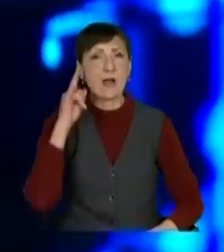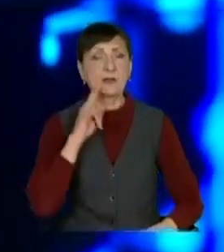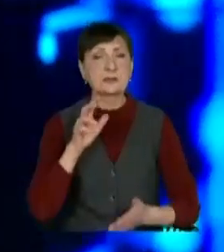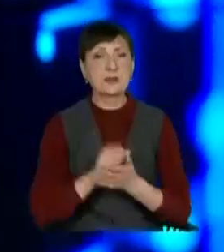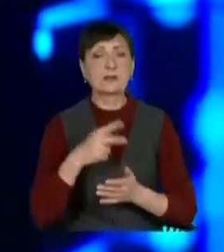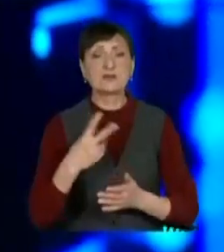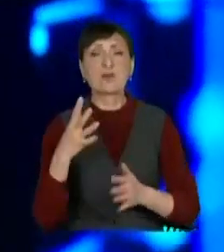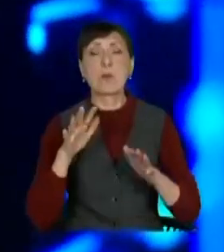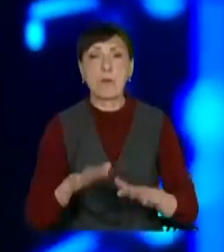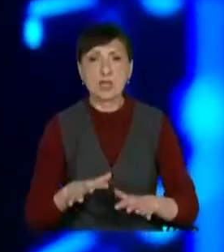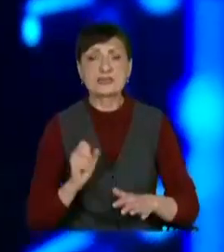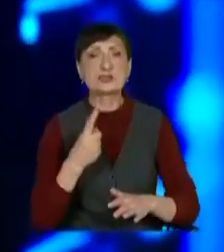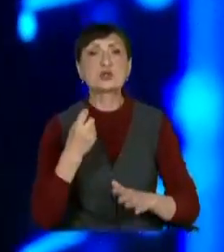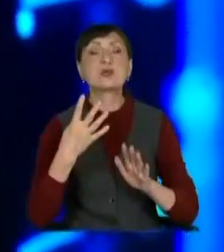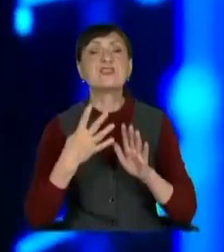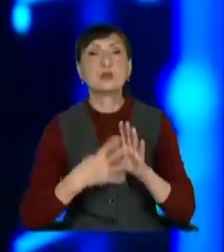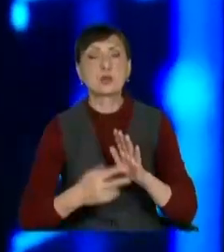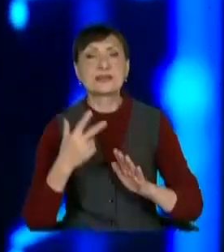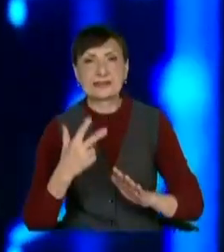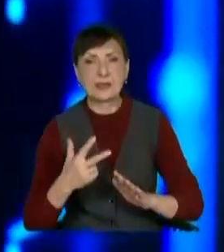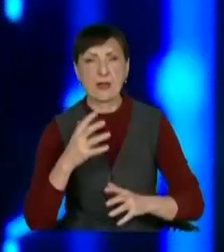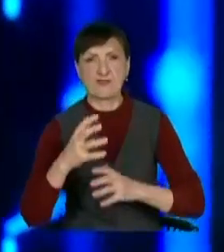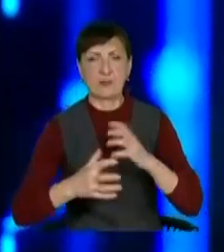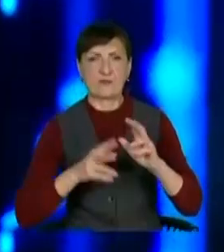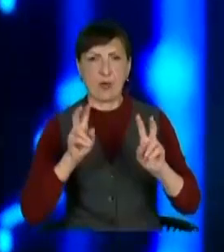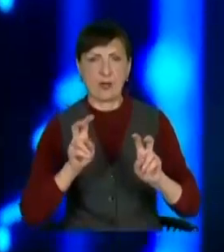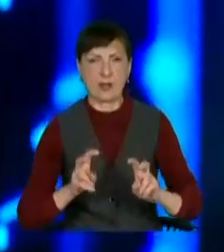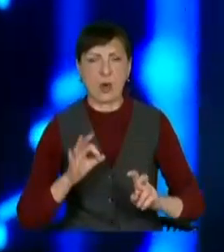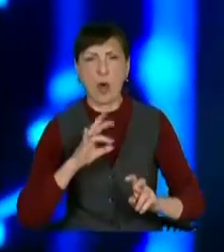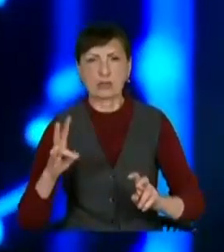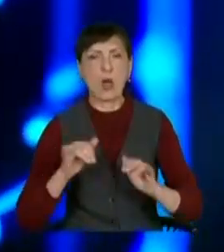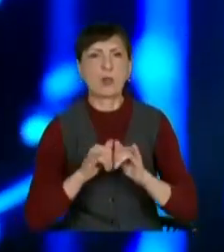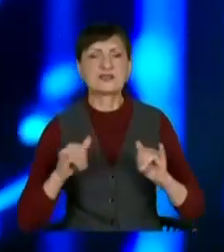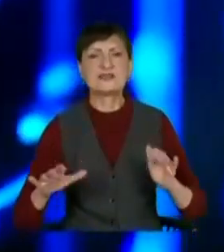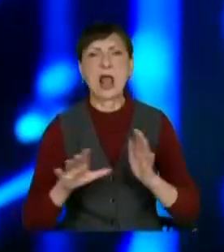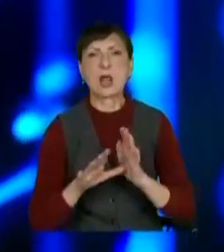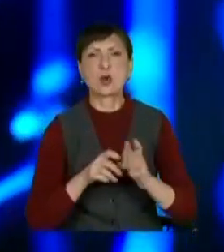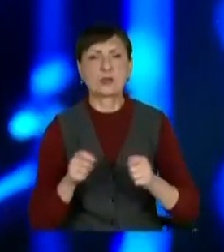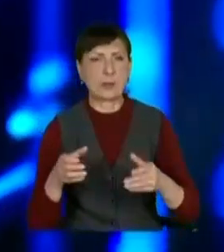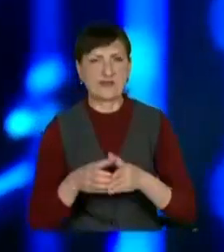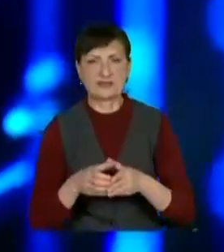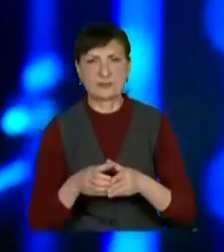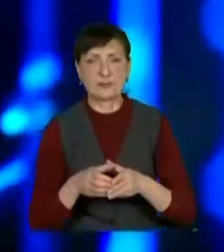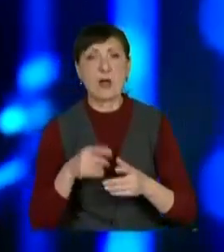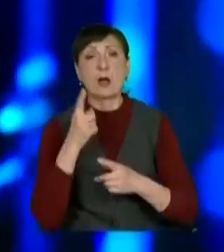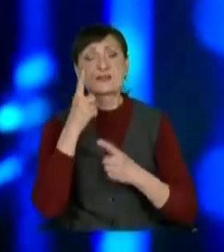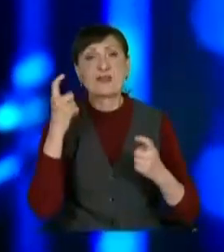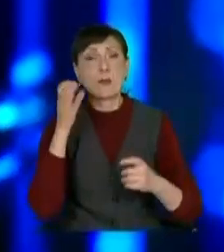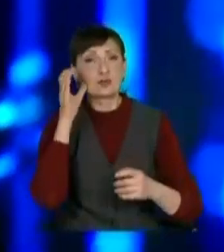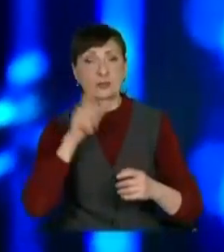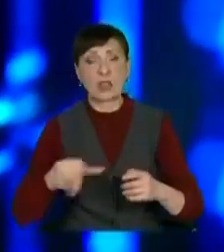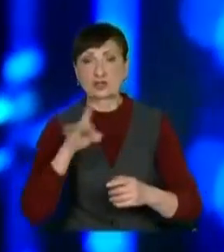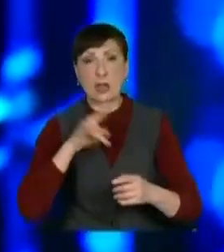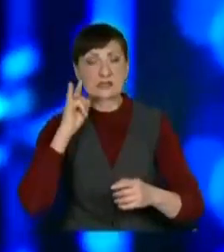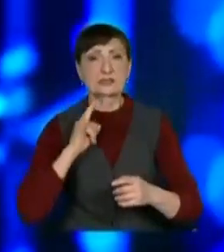Казахстан занял 24 место из 193 в мировом рейтинге ООН по развитию электронного правительства. По словам экспертов,